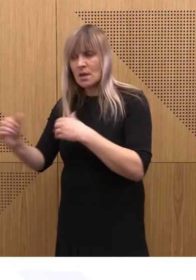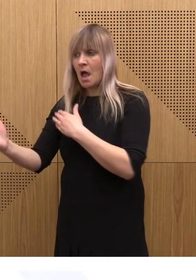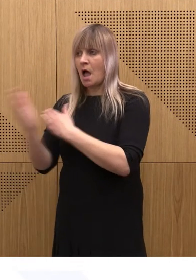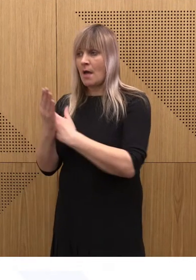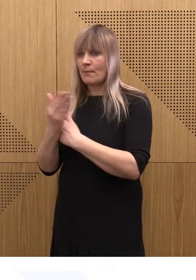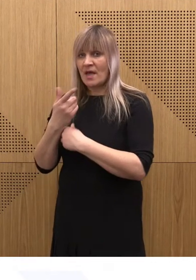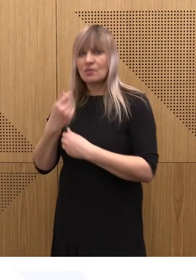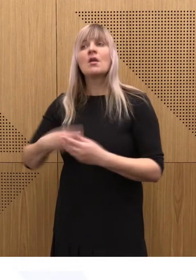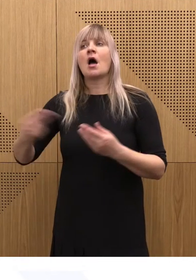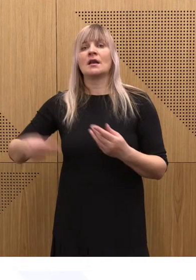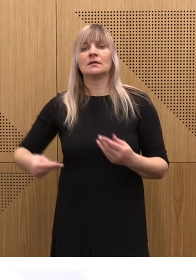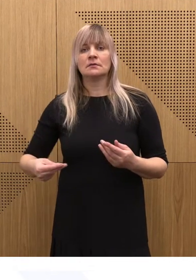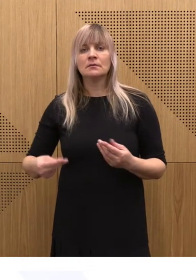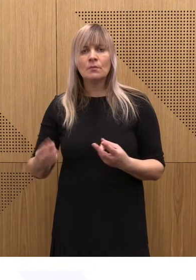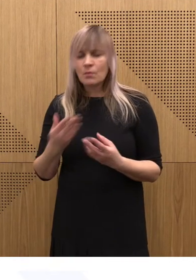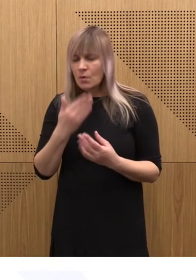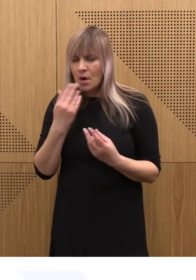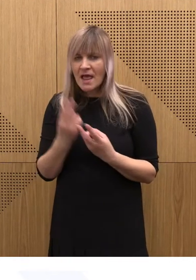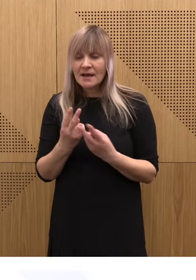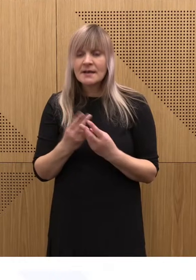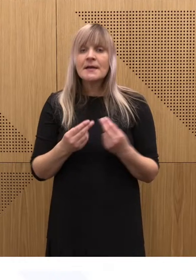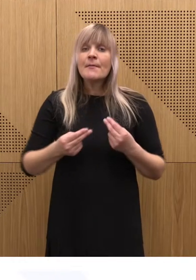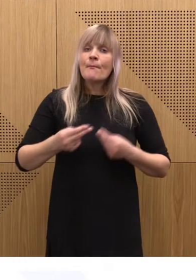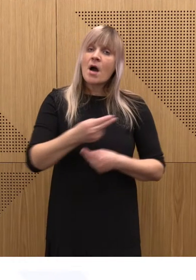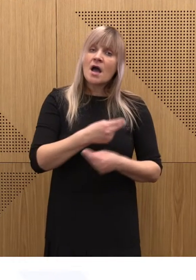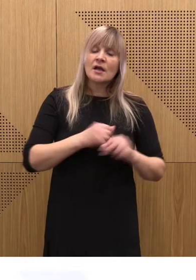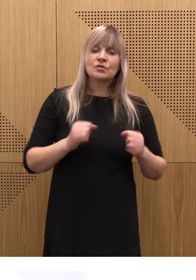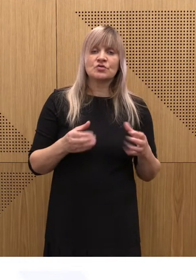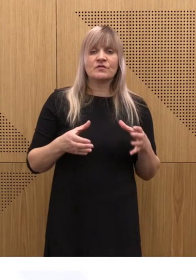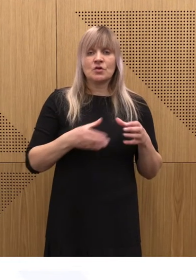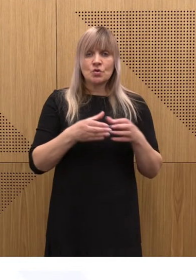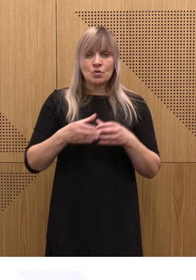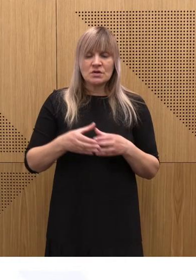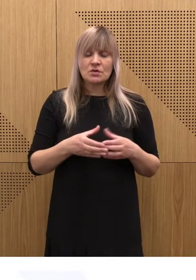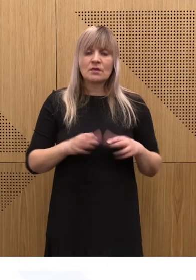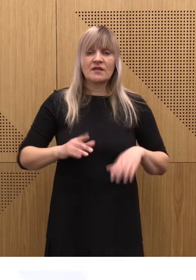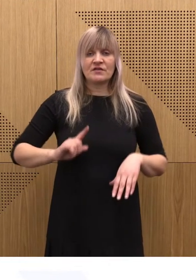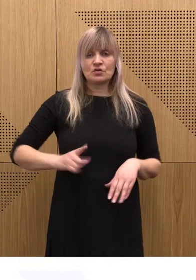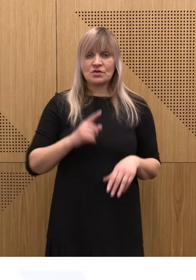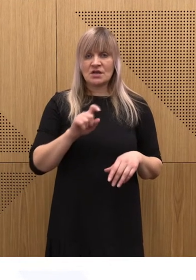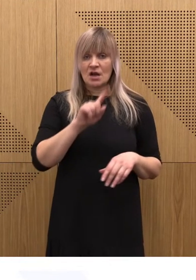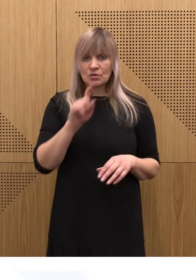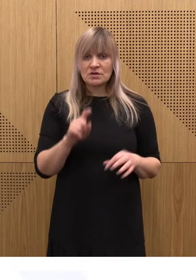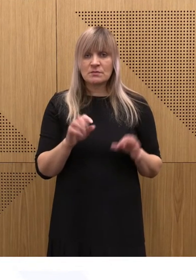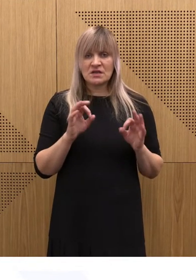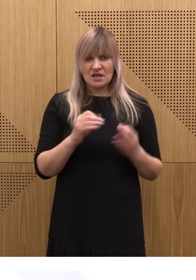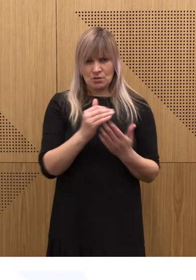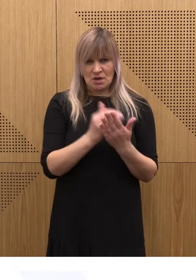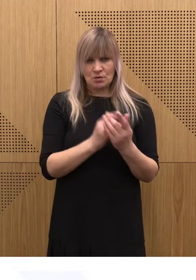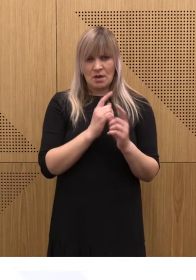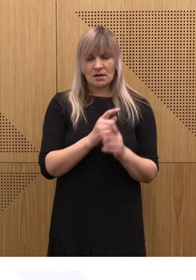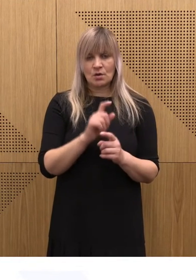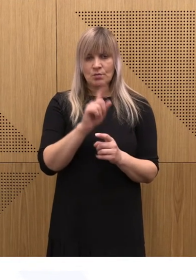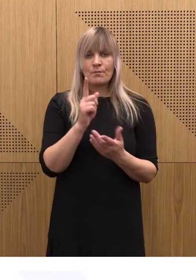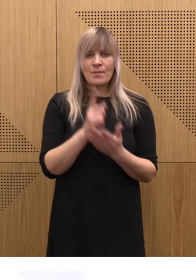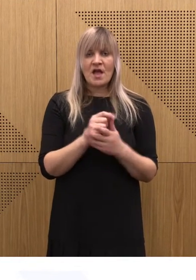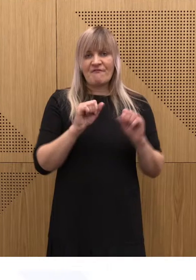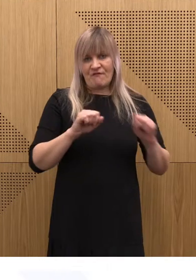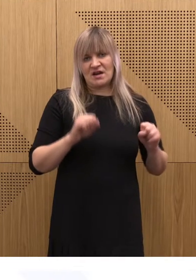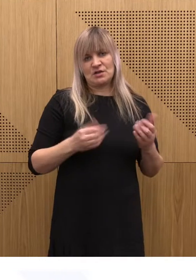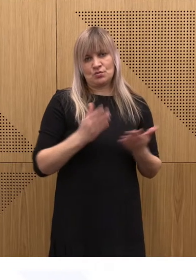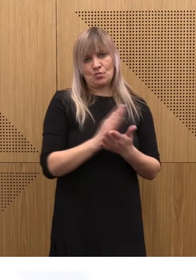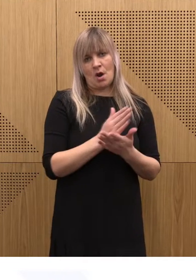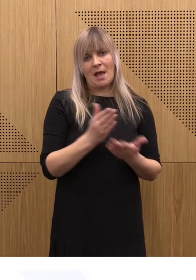et kirjutage alla. Kõik see, mis puhutab majandust, ühiskonda, sotsiaalseid küsimusi, ka õiguslikke küsimusi, selle peab lahendama Vabariigi